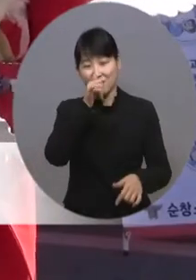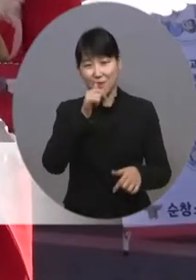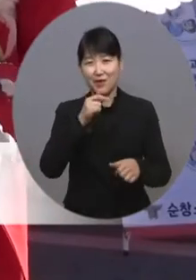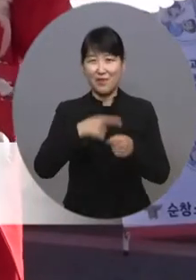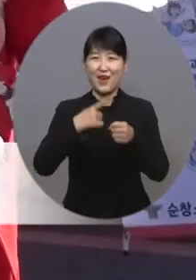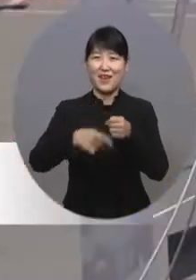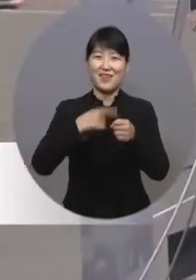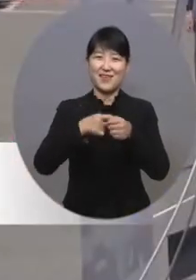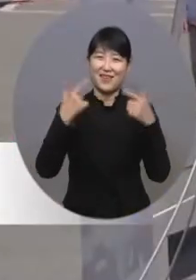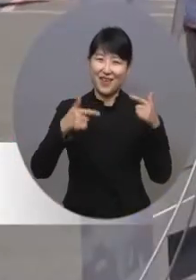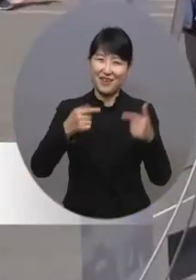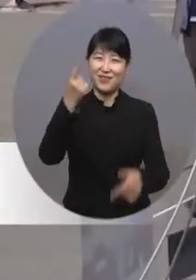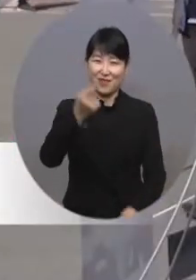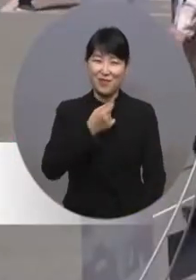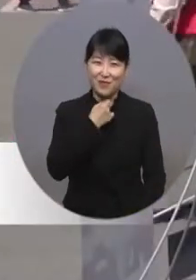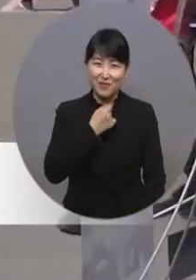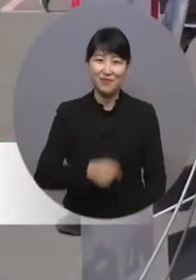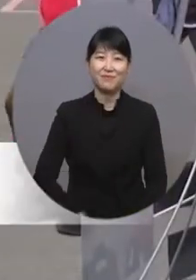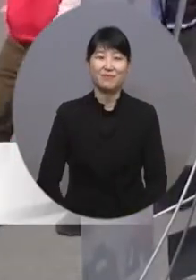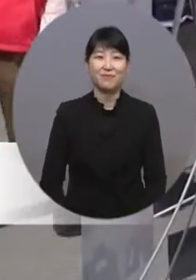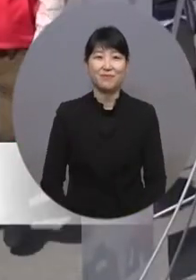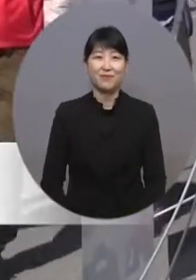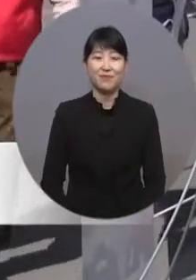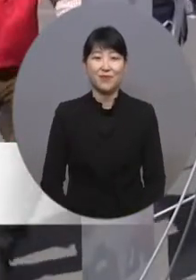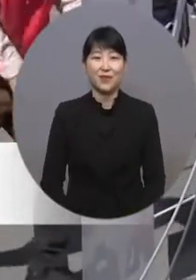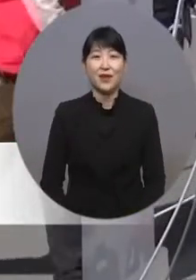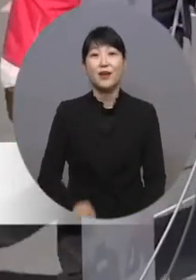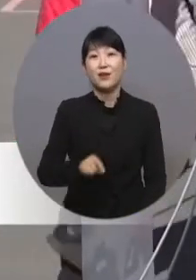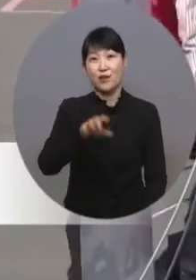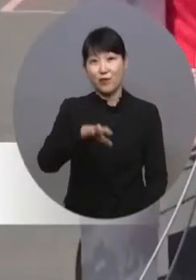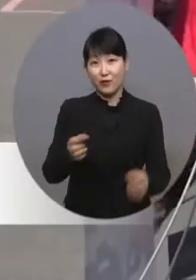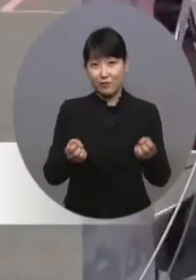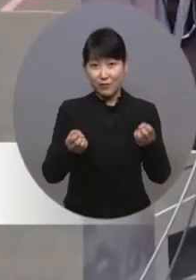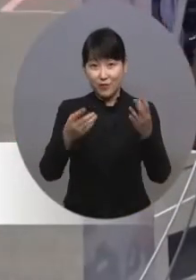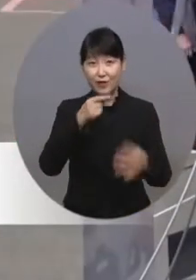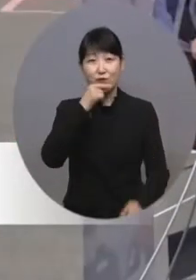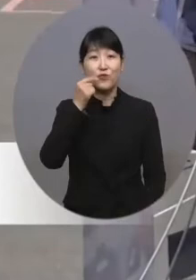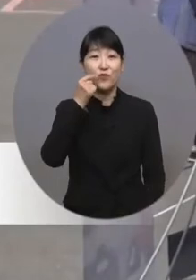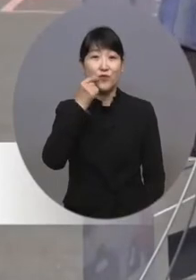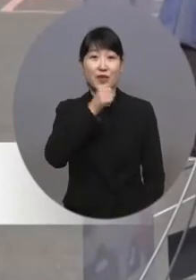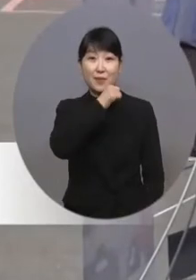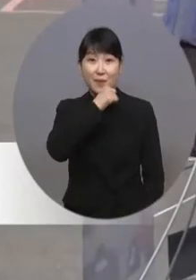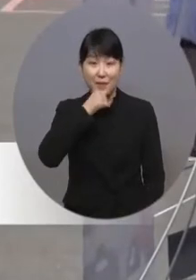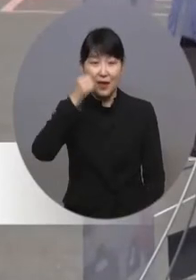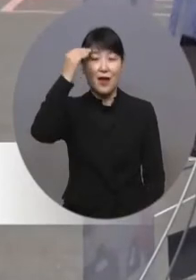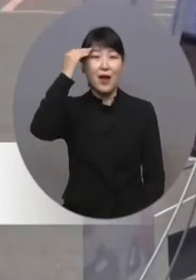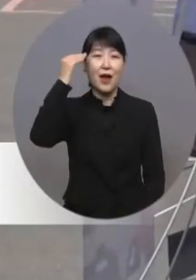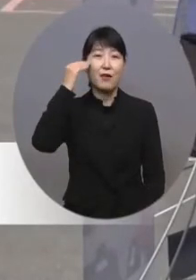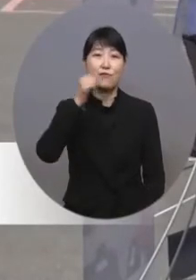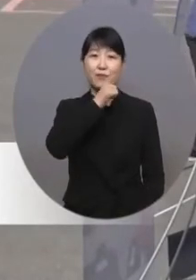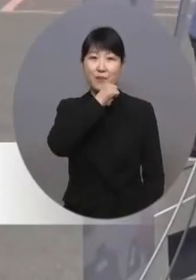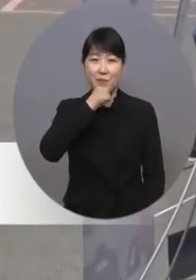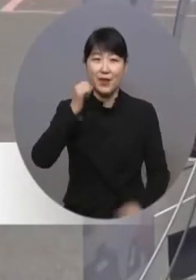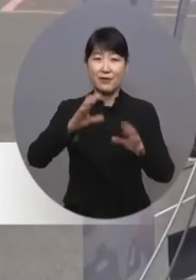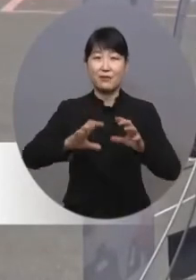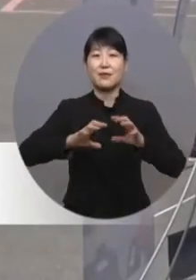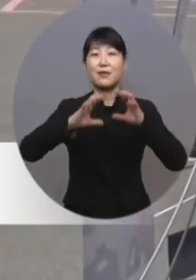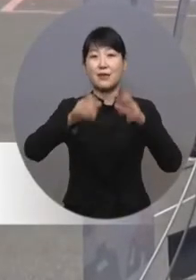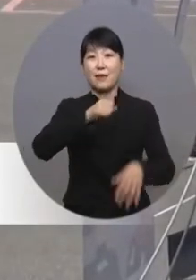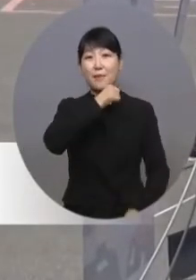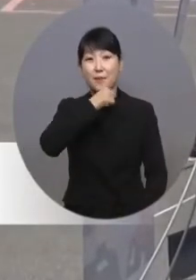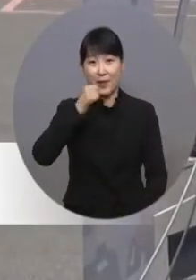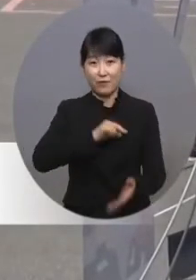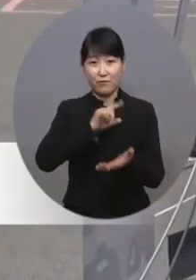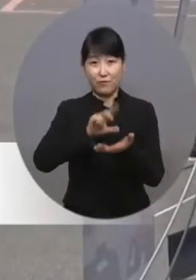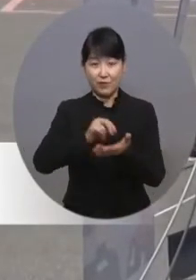매년 오고 싶습니다. 우리 순창 장류축제는 우리 순창의 맛이 곧 대한민국의 맛이고 또 세계의 맛이라는